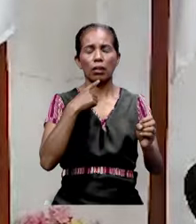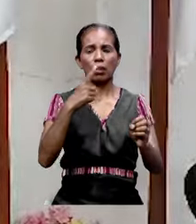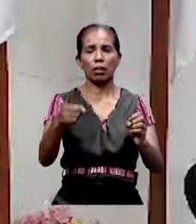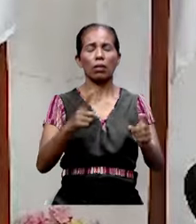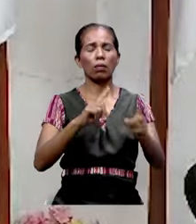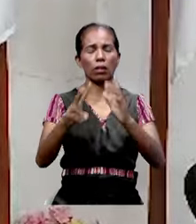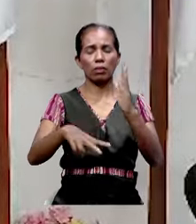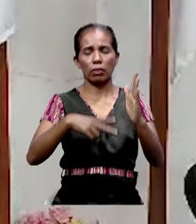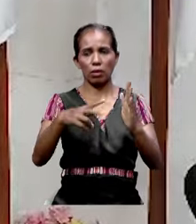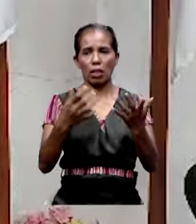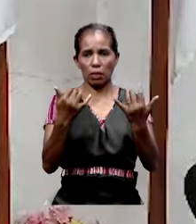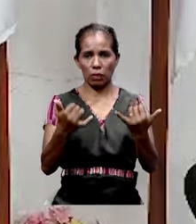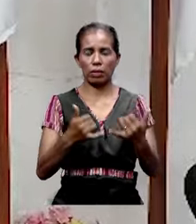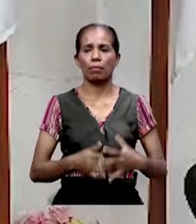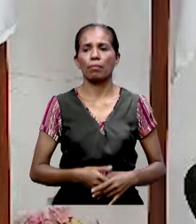virar. Agora,